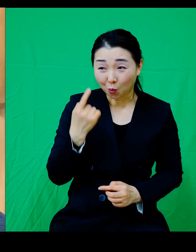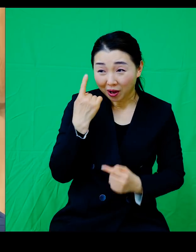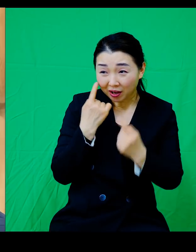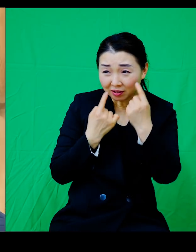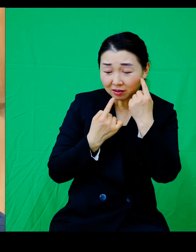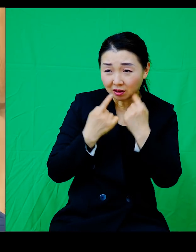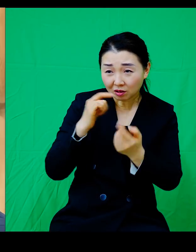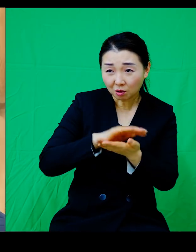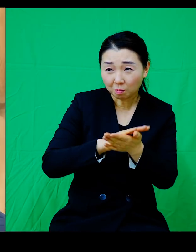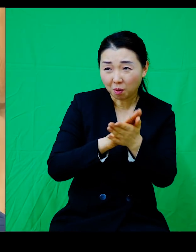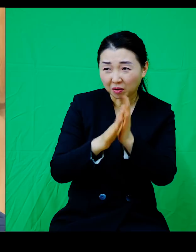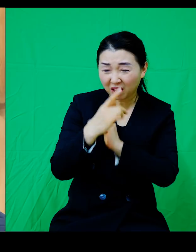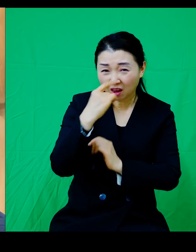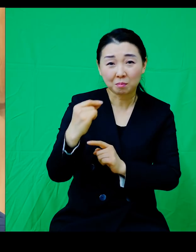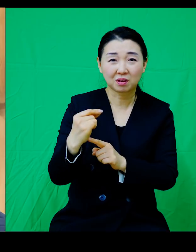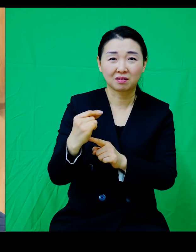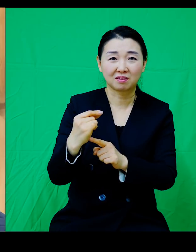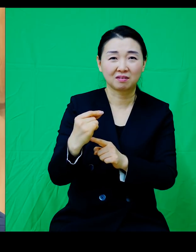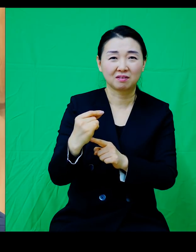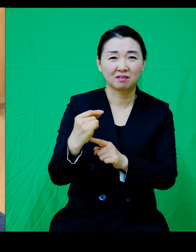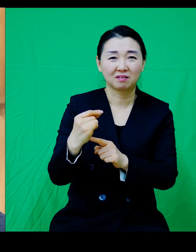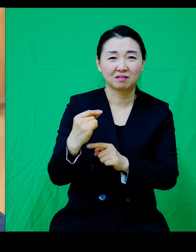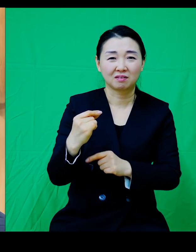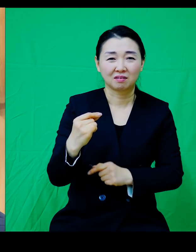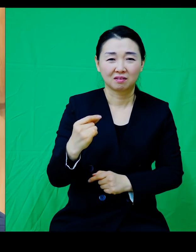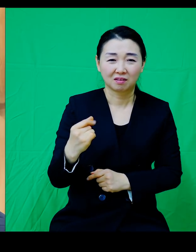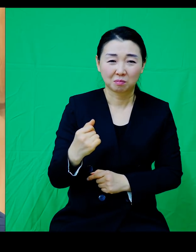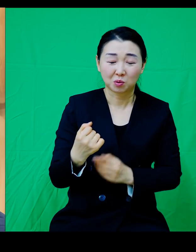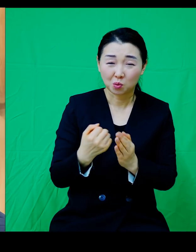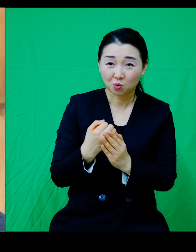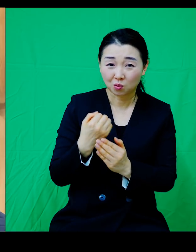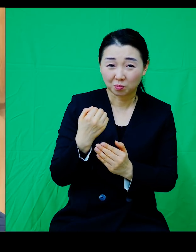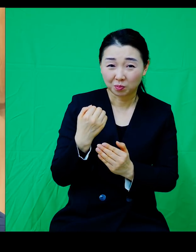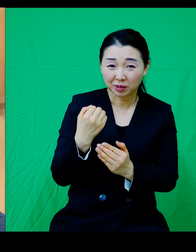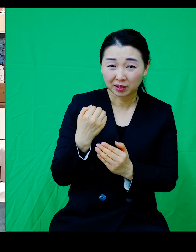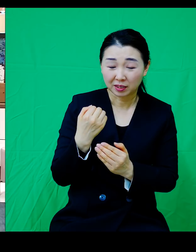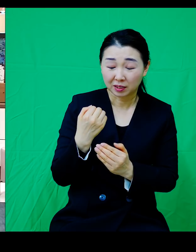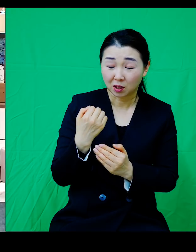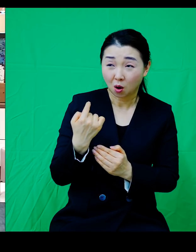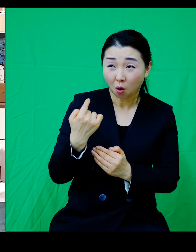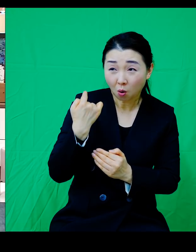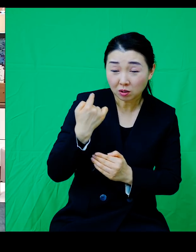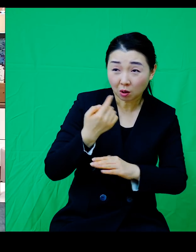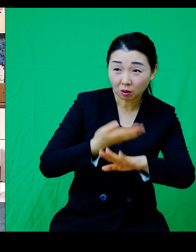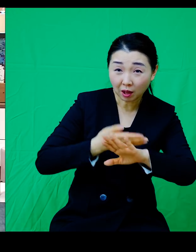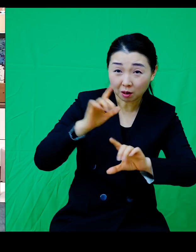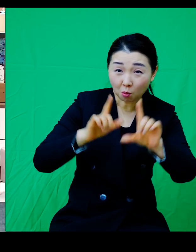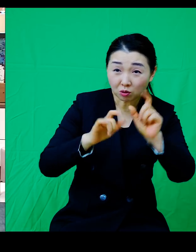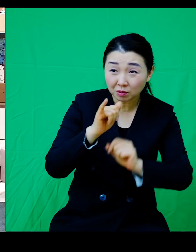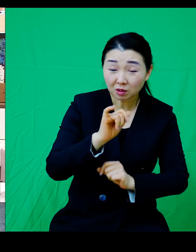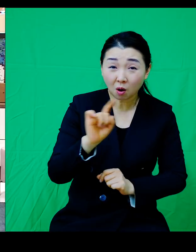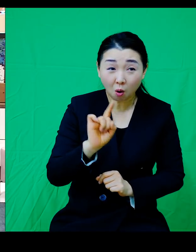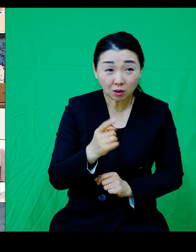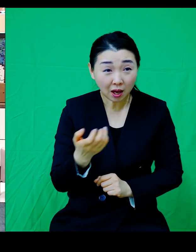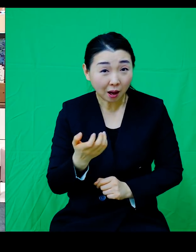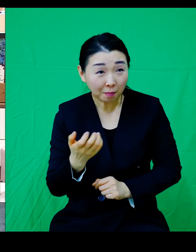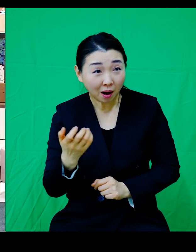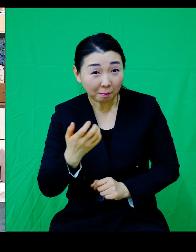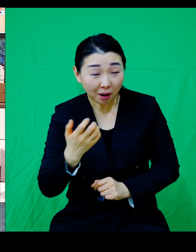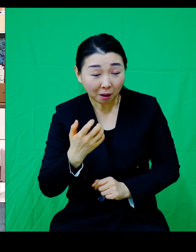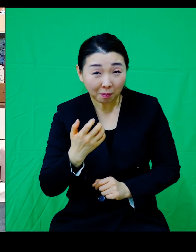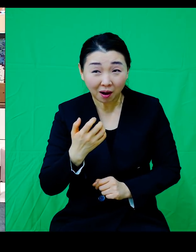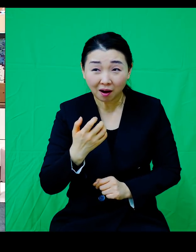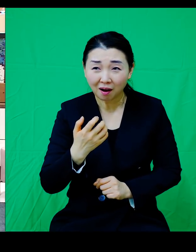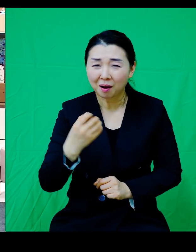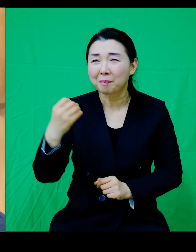작은 상처나 작은 변화에 되게 민감해서 뭐 이렇게 조금 이렇게 다쳐 있는 게 보이잖아요. 어제와 네. 다르게 그러면 어디 아파? 뭐